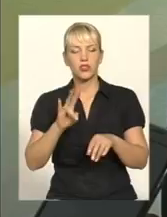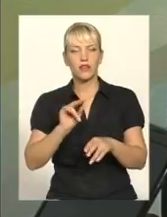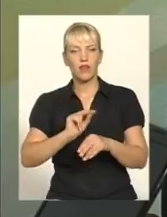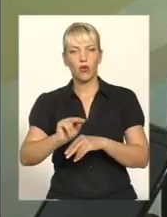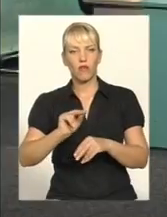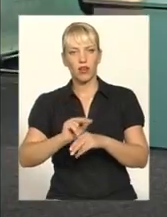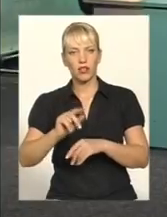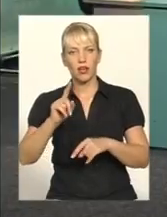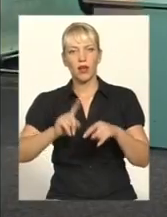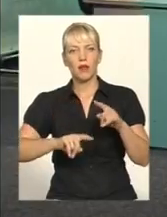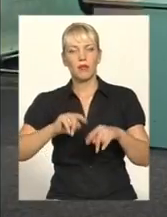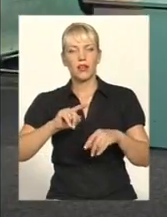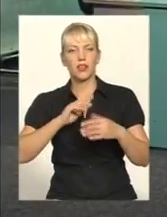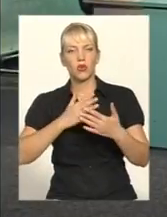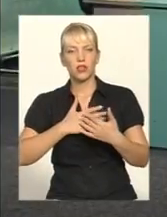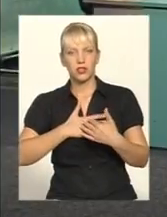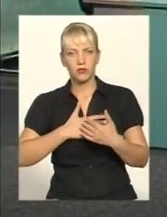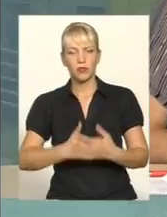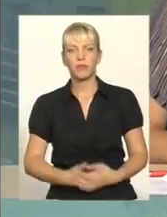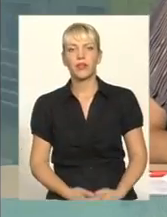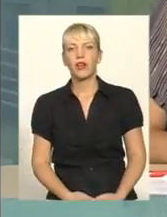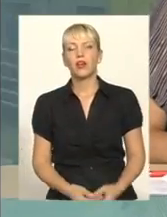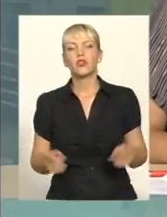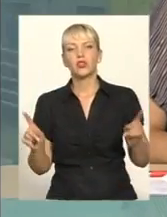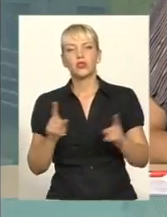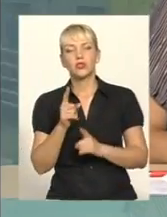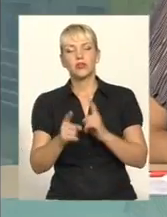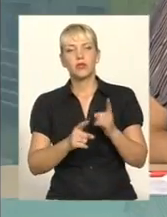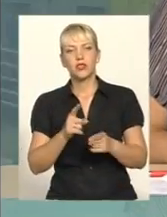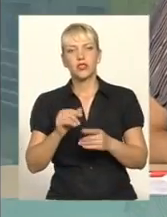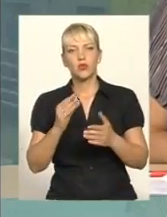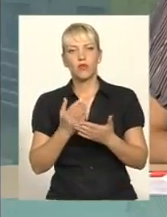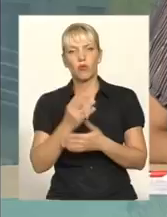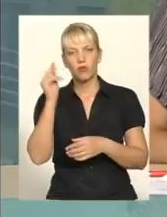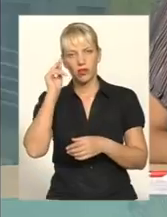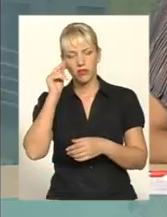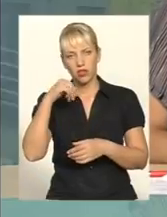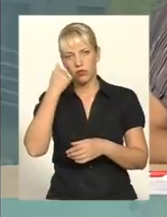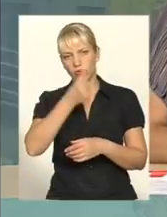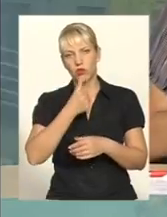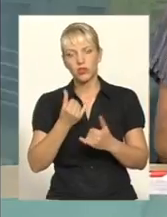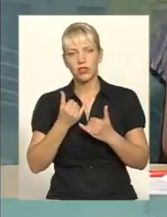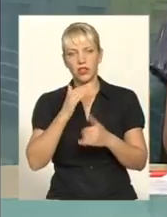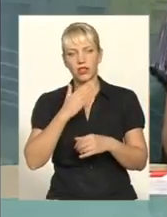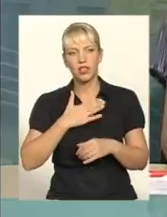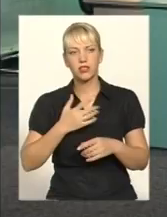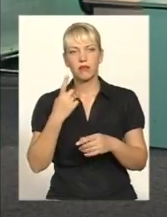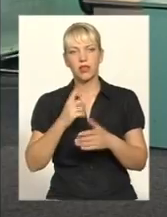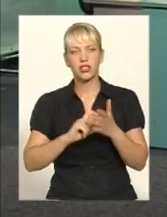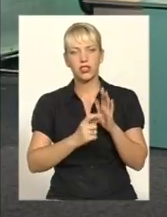раніше. Що зміниться в новому навчальному році для наших першокласників,